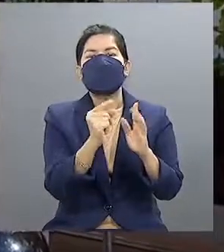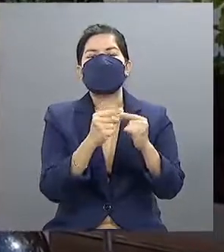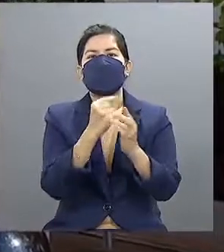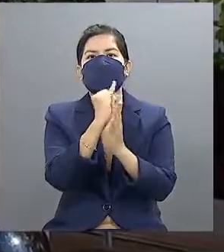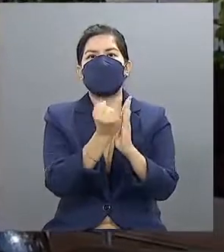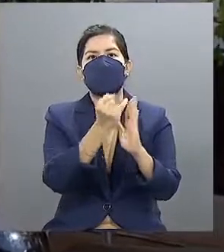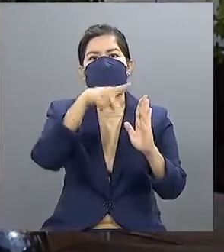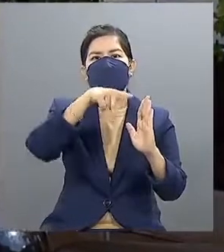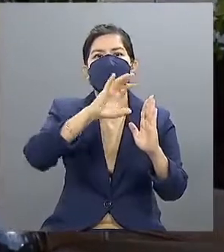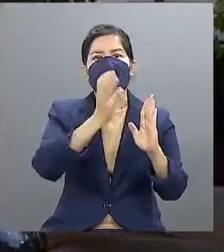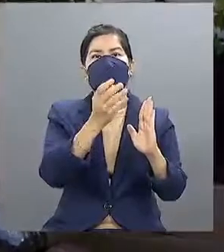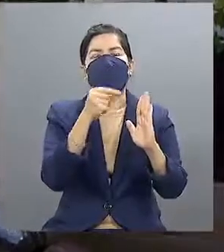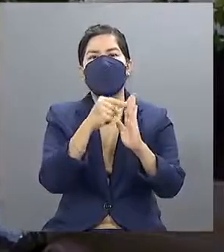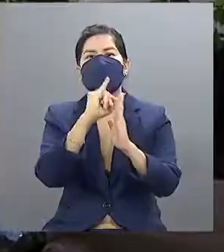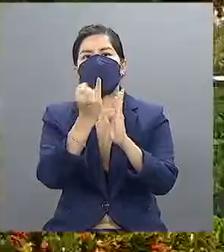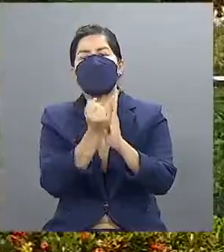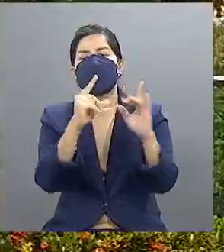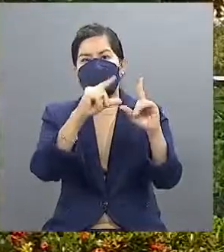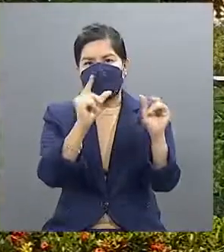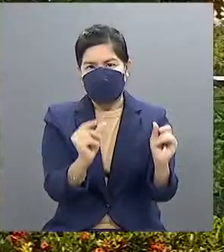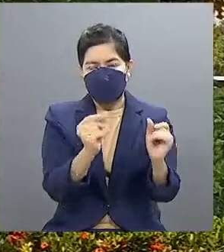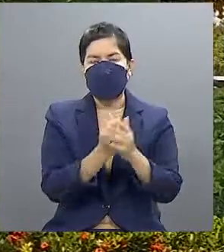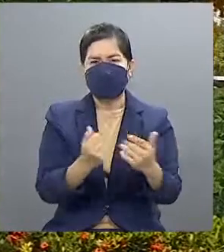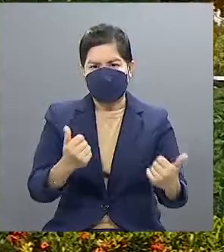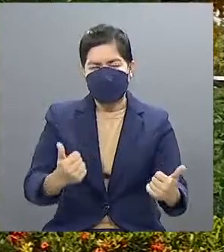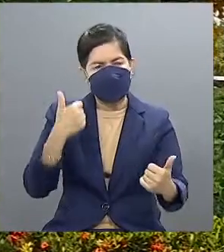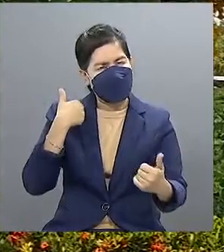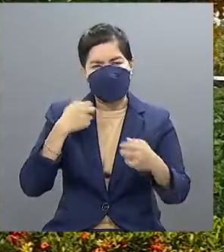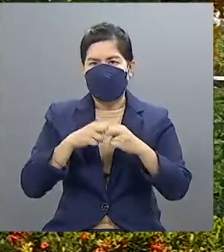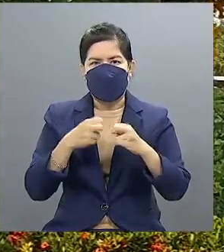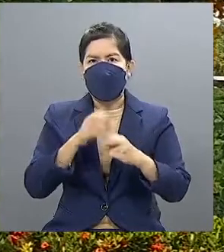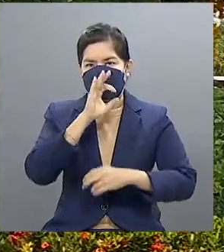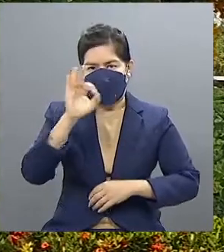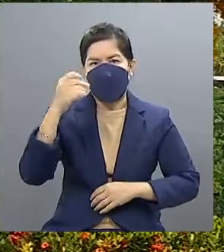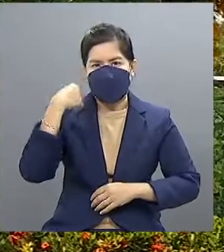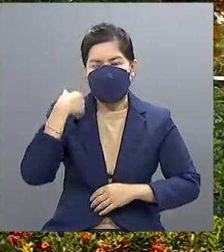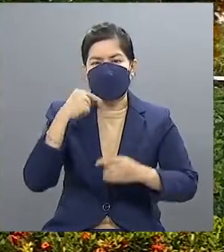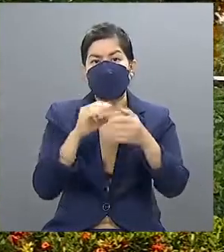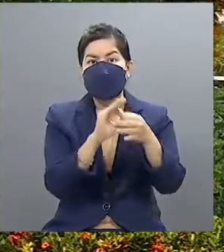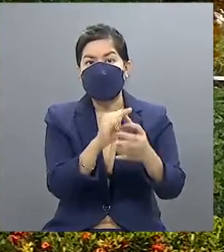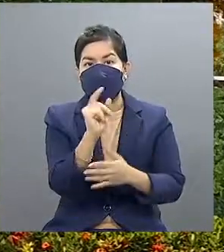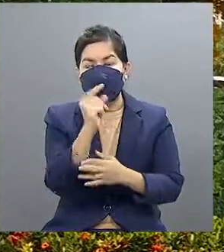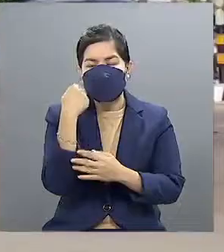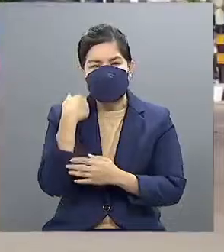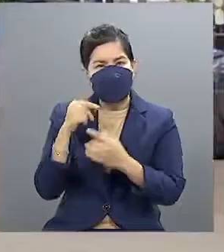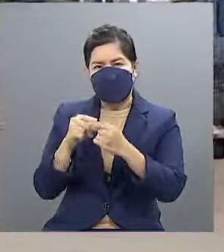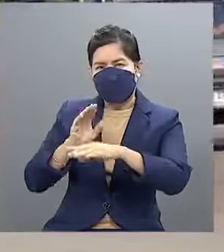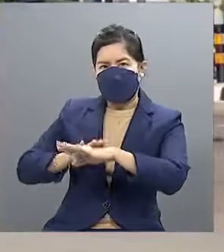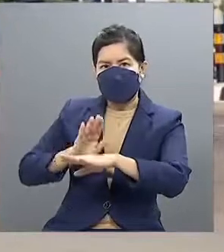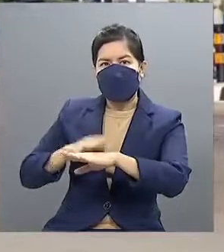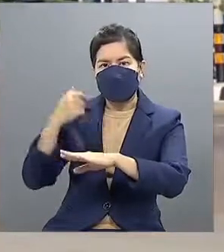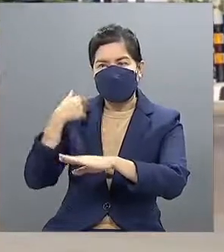ค่ะตอนนี้เรื่องร้องเรียนเริ่มปรากฏแล้วนะคะเป็นลักษณะของการข่มขู่หัวคะแนน